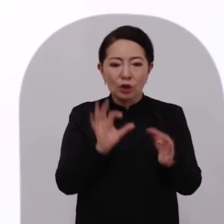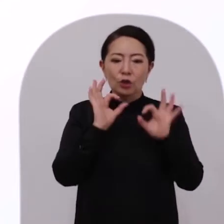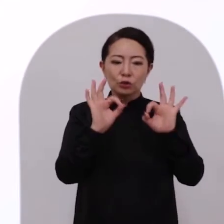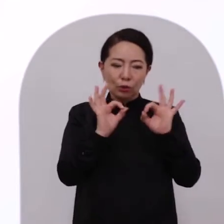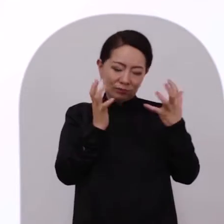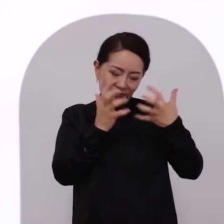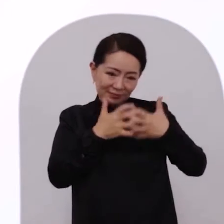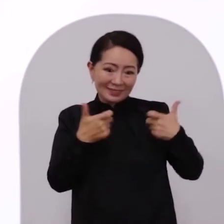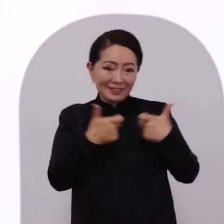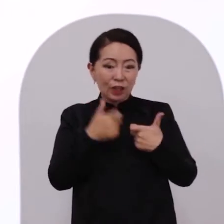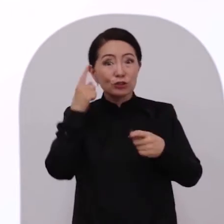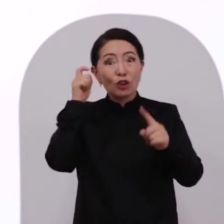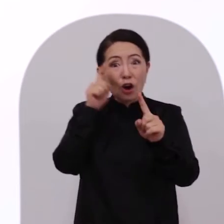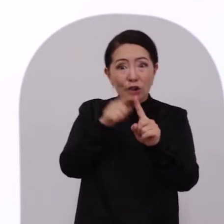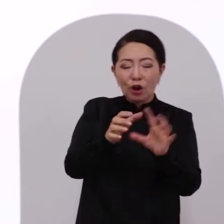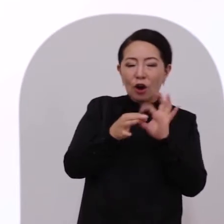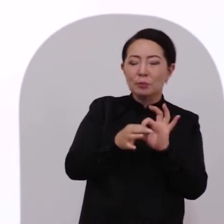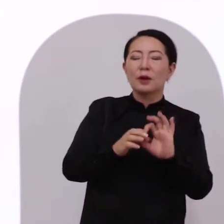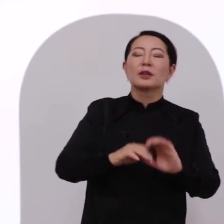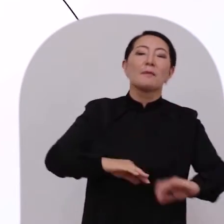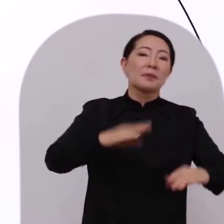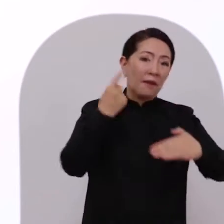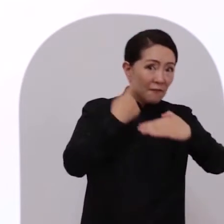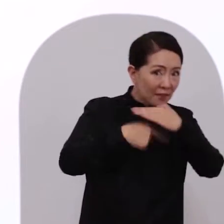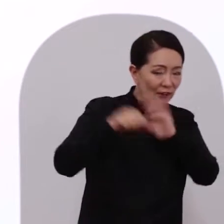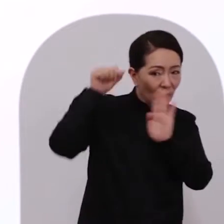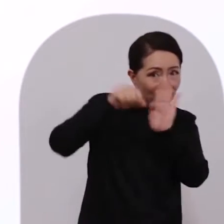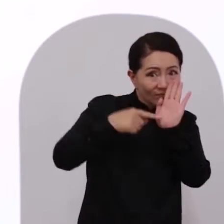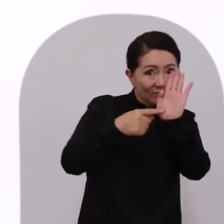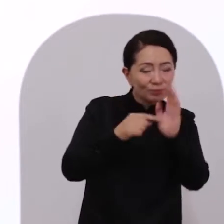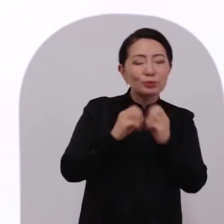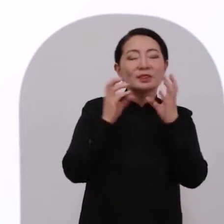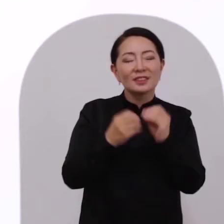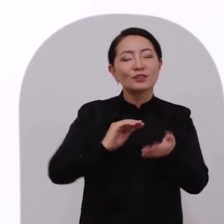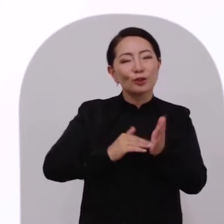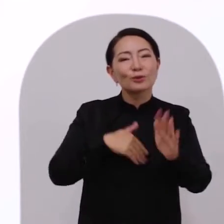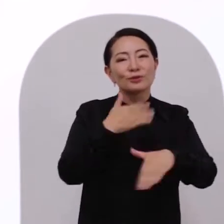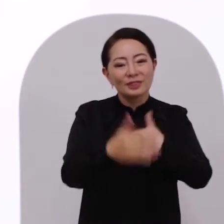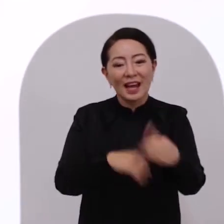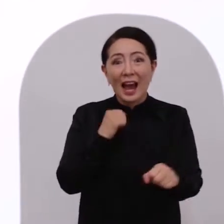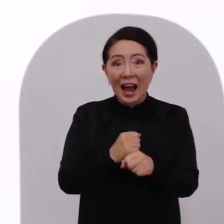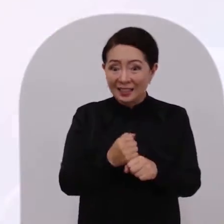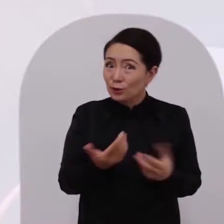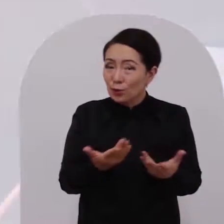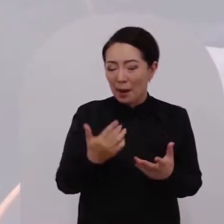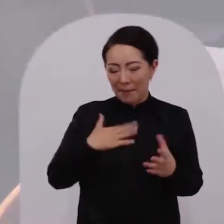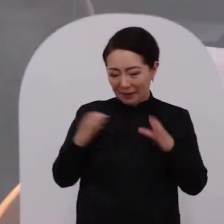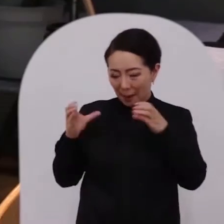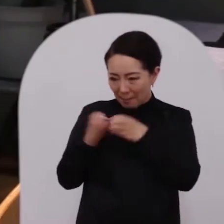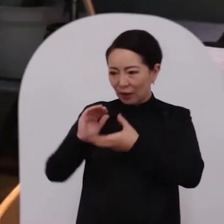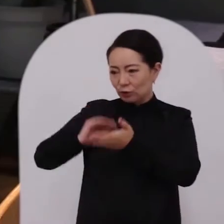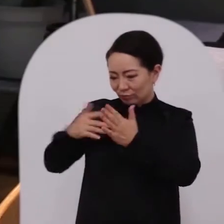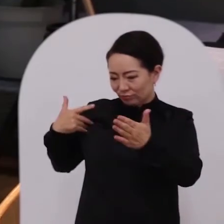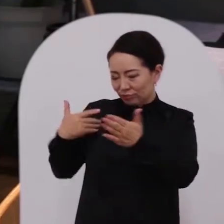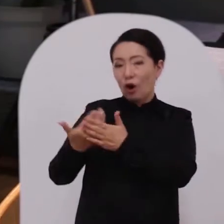мэдээллийг одоо эмэгцэгцтэйгээр хүргэе гэсэн зорилгоор бол видео контент, подкаст хийхээр одоо ингэ төлөвлөсөн. За ийм ажлуудыг бол манай